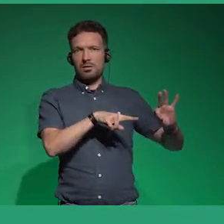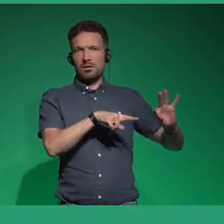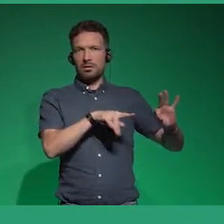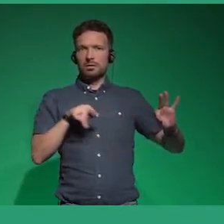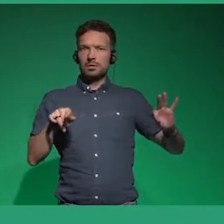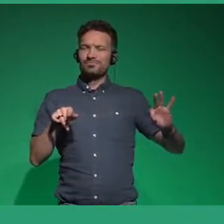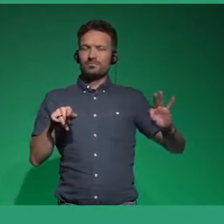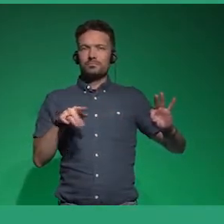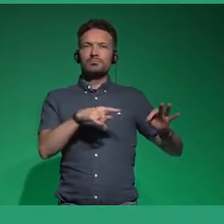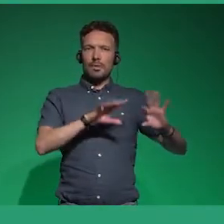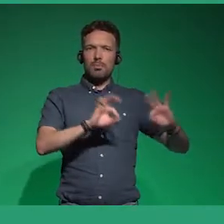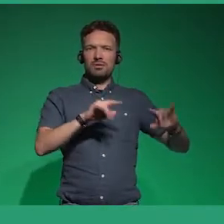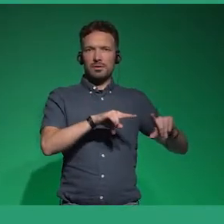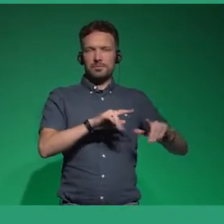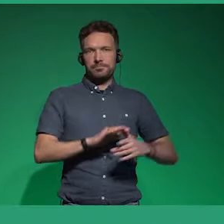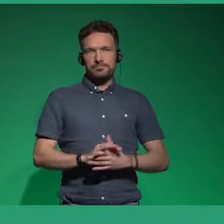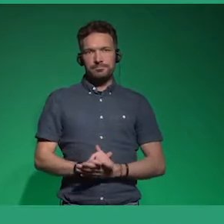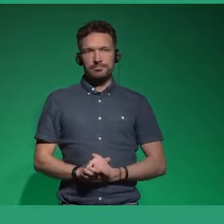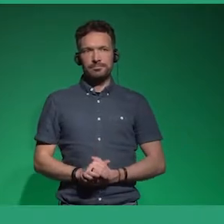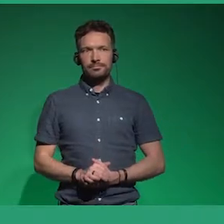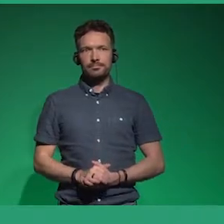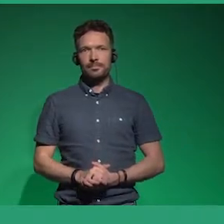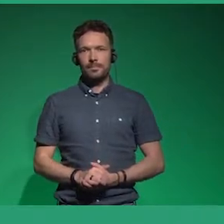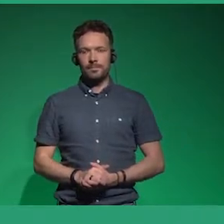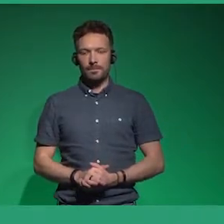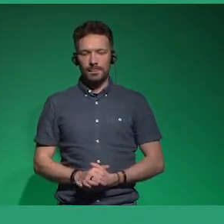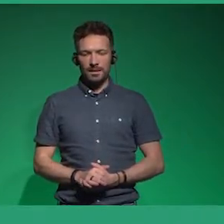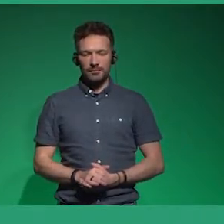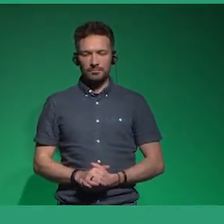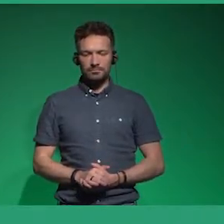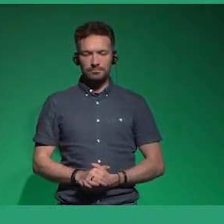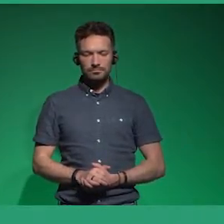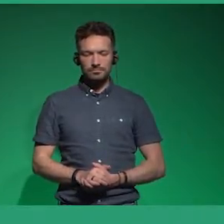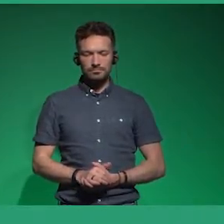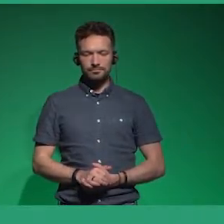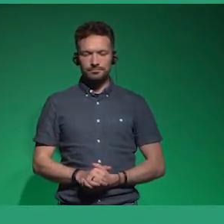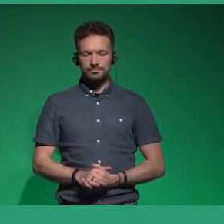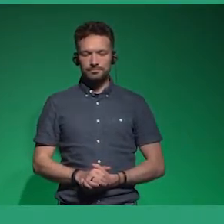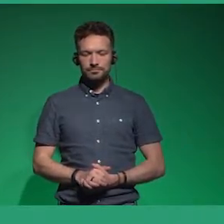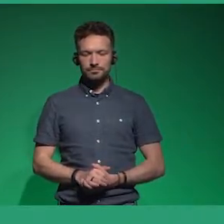Ini saya buat kopi dengan metode V60. So he's making coffee with the V60